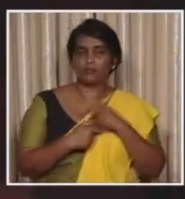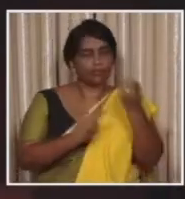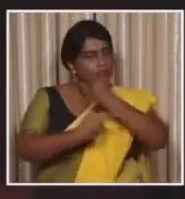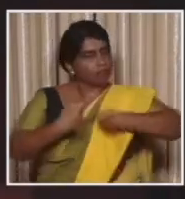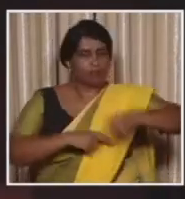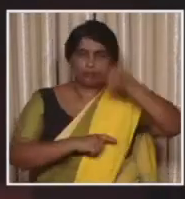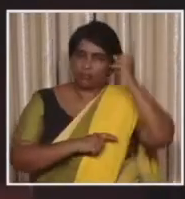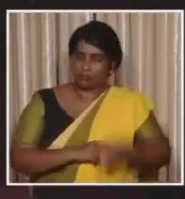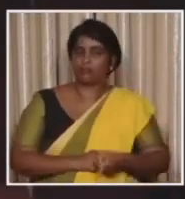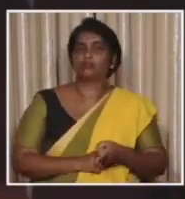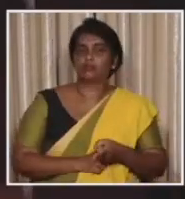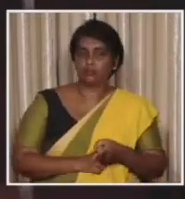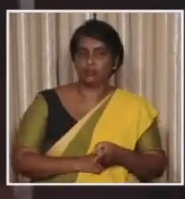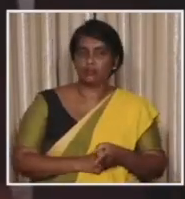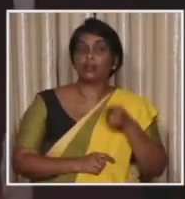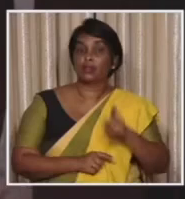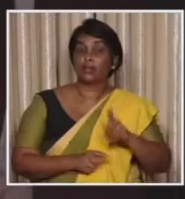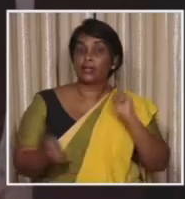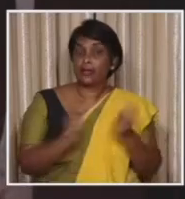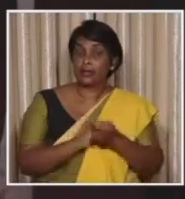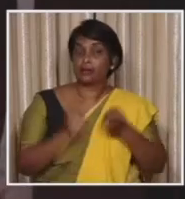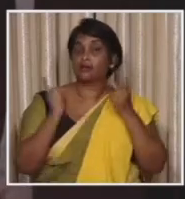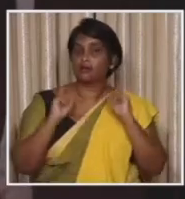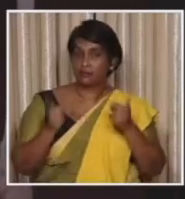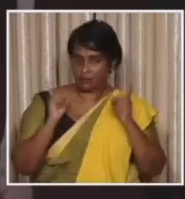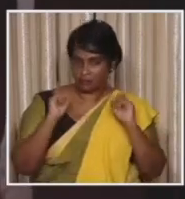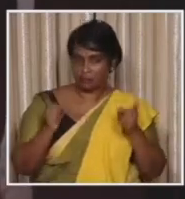ඒකමතිකව මේ ක්‍රිකට් ක්‍රීඩාව